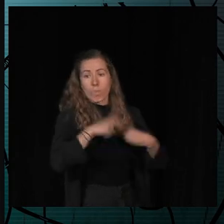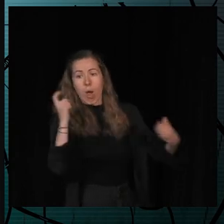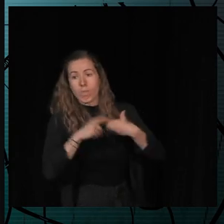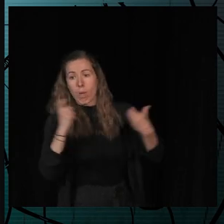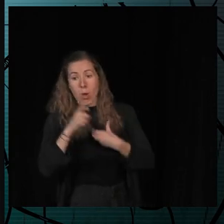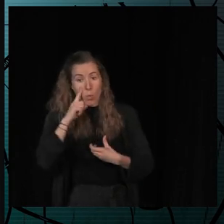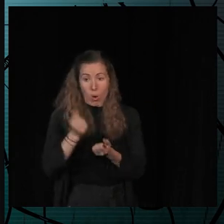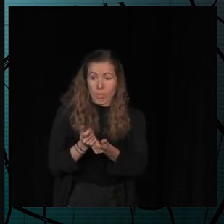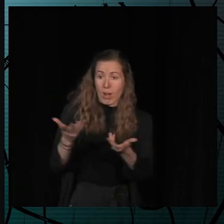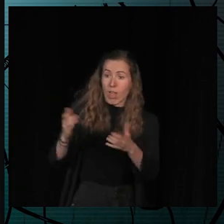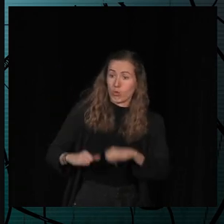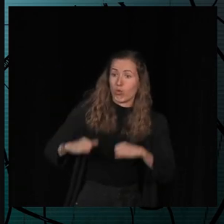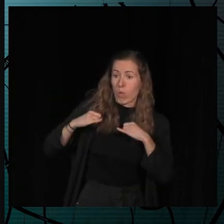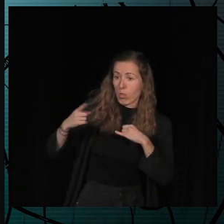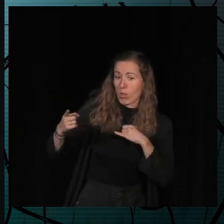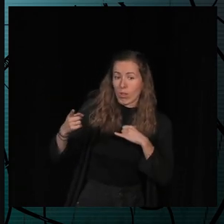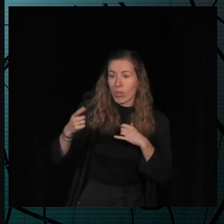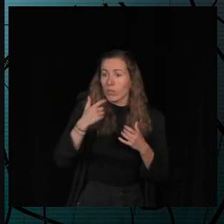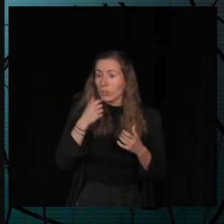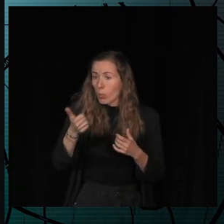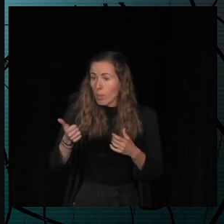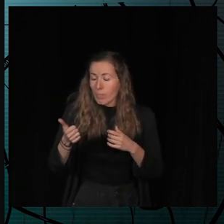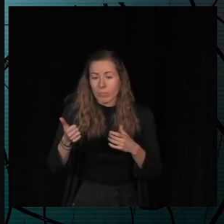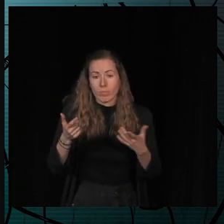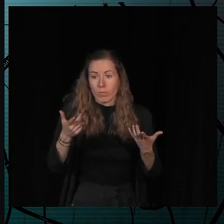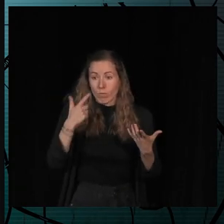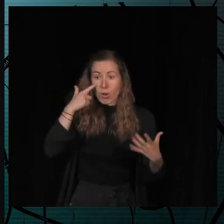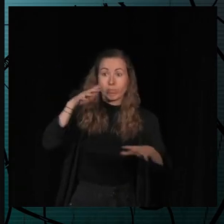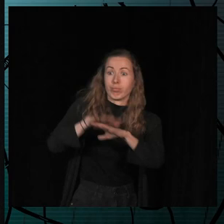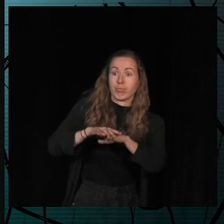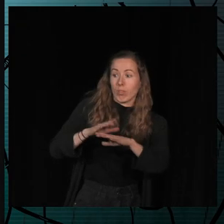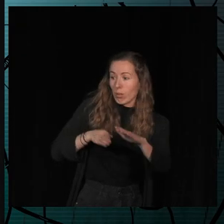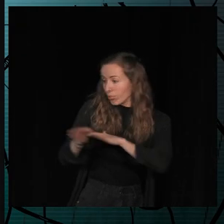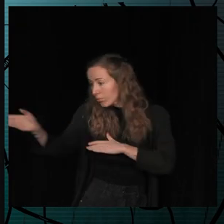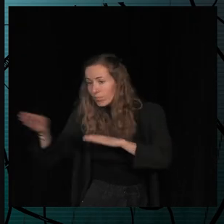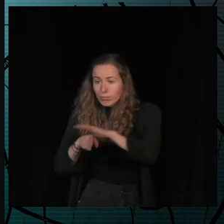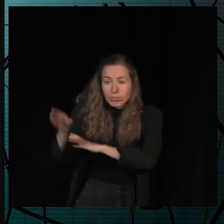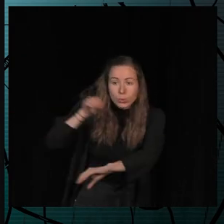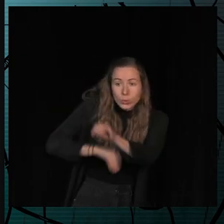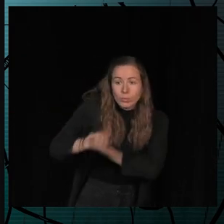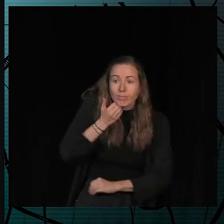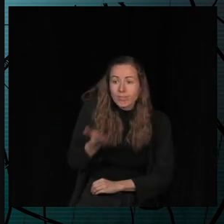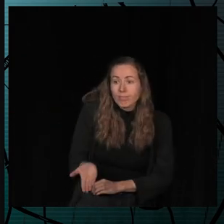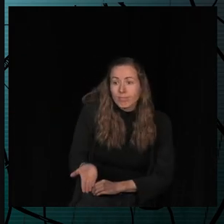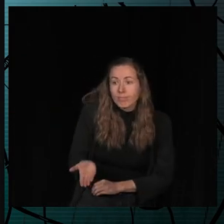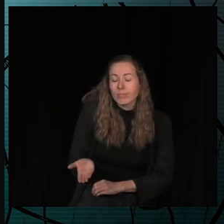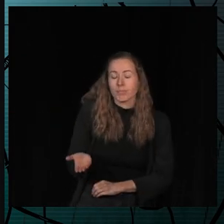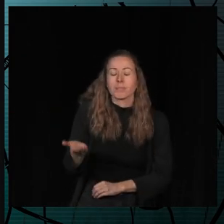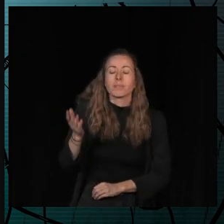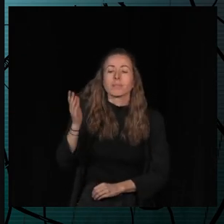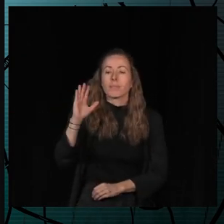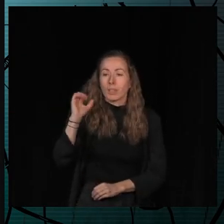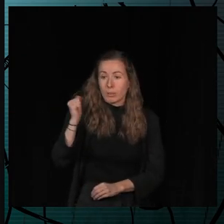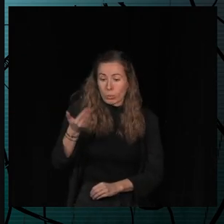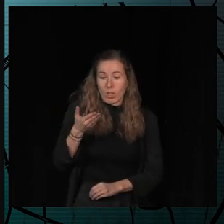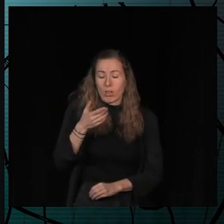jeunes pas que ceela mais ne passe passe à travers les filets de la prise en charge et c'est ce qu'on appelle maintenant maintenant